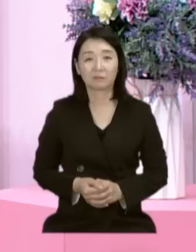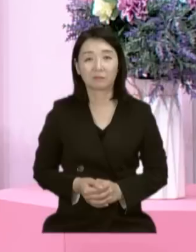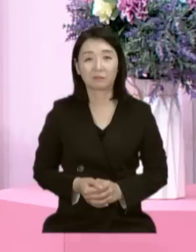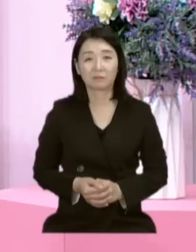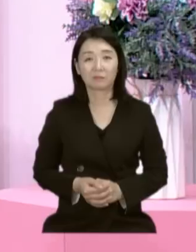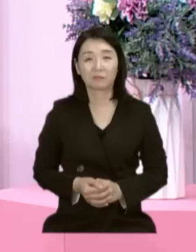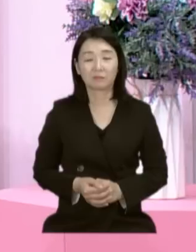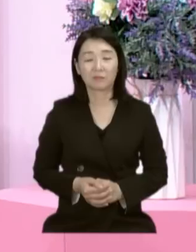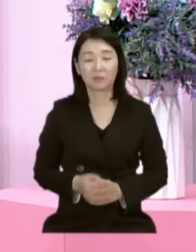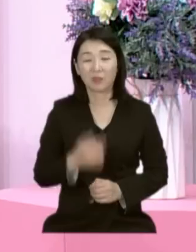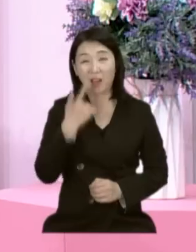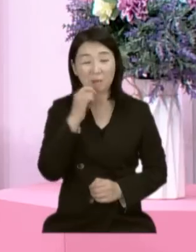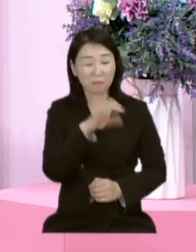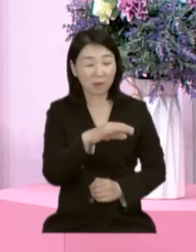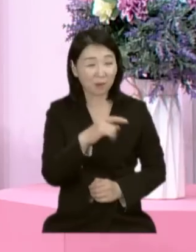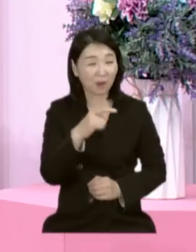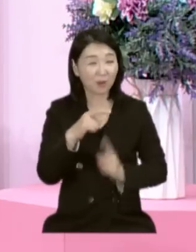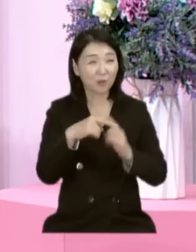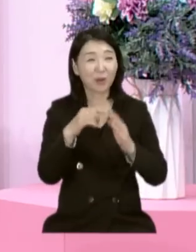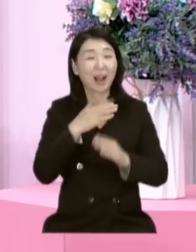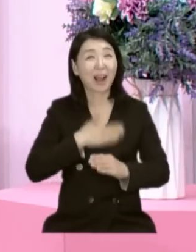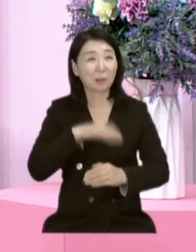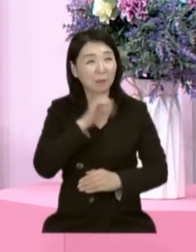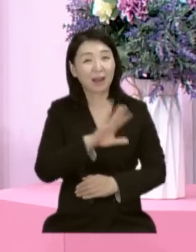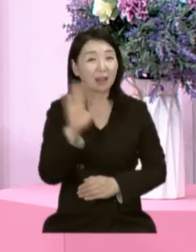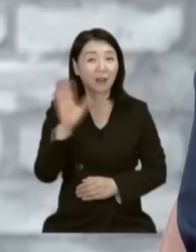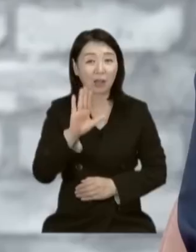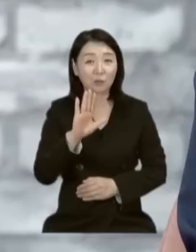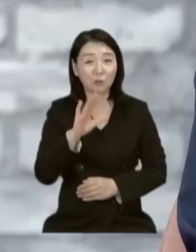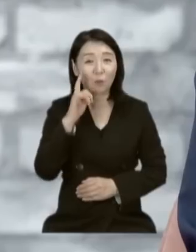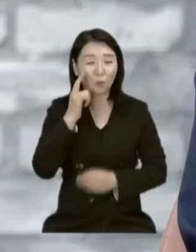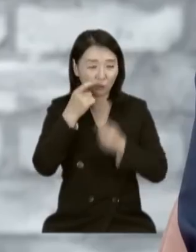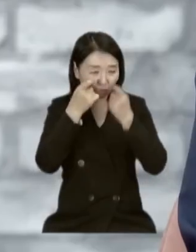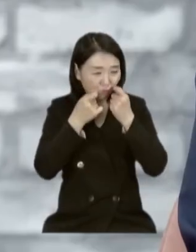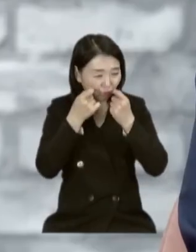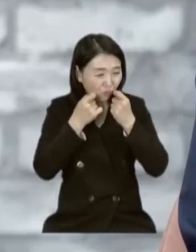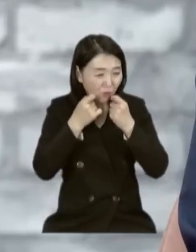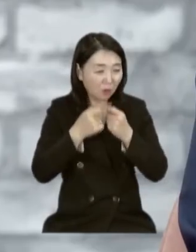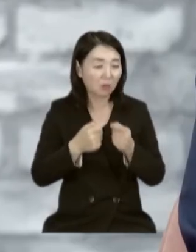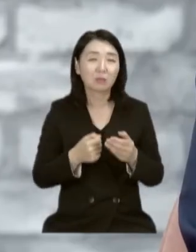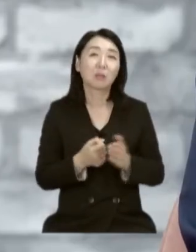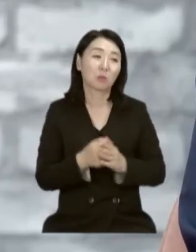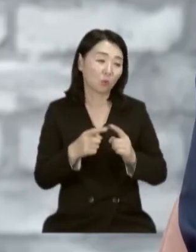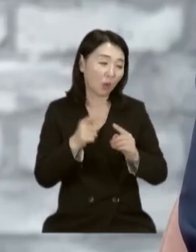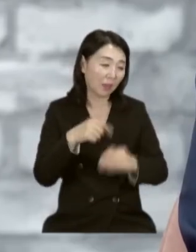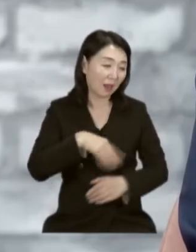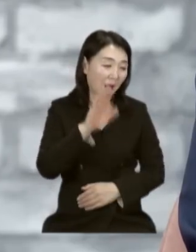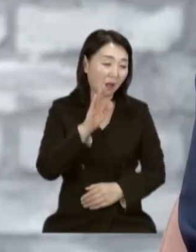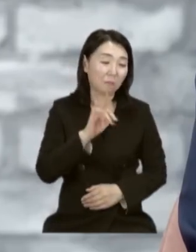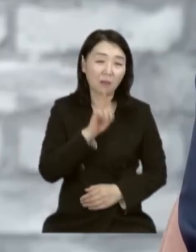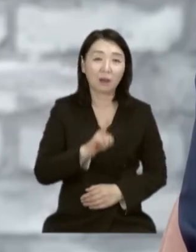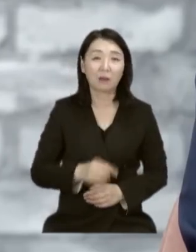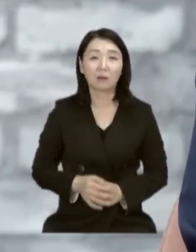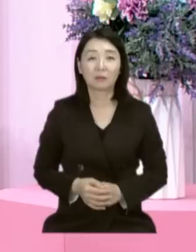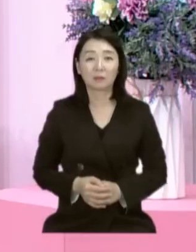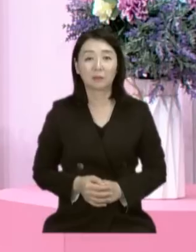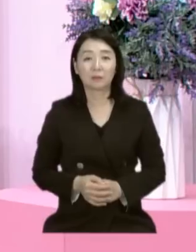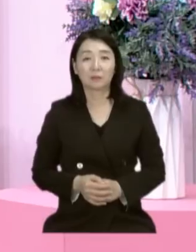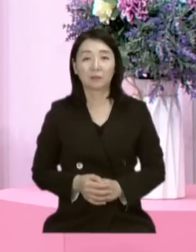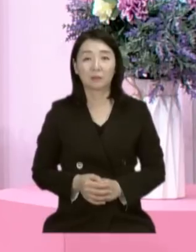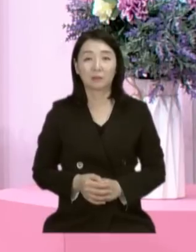그런 말씀도 뭐 교회를 알아서 하신 말씀이 아니고 너무 울고 계시니까 그렇죠. 그러니까 이제